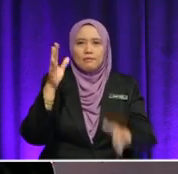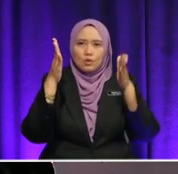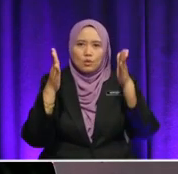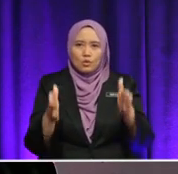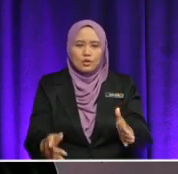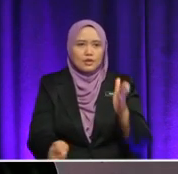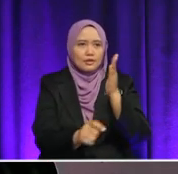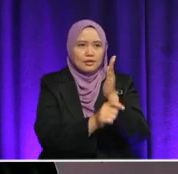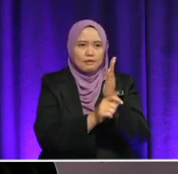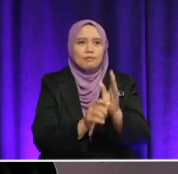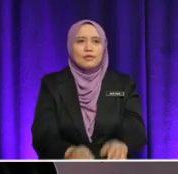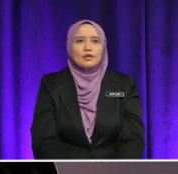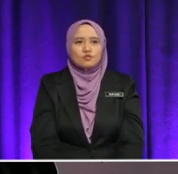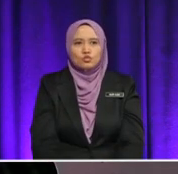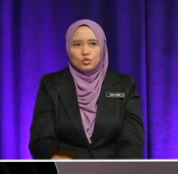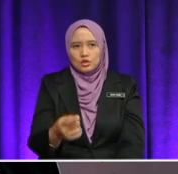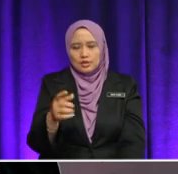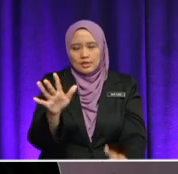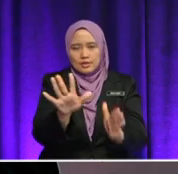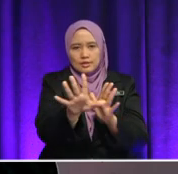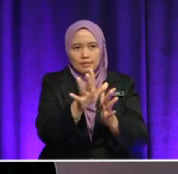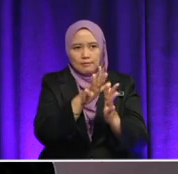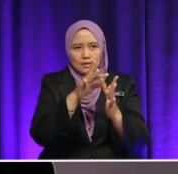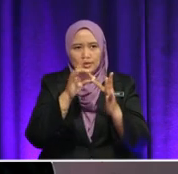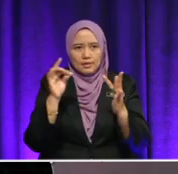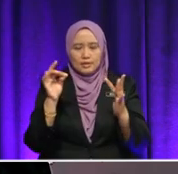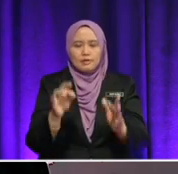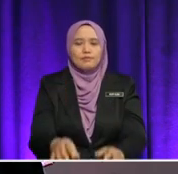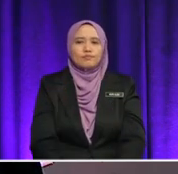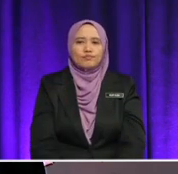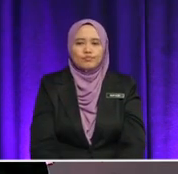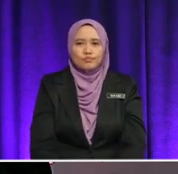keseluruhannya hampir sama kecuali yang dipilih melalui